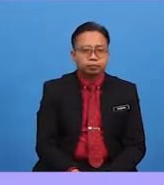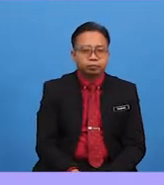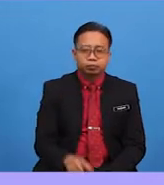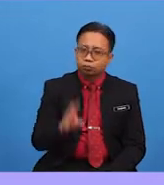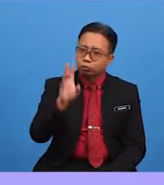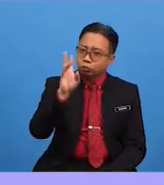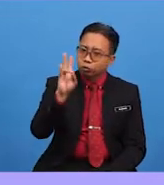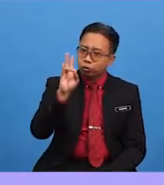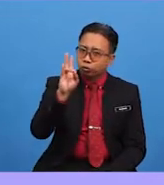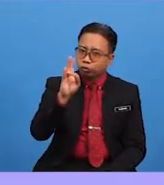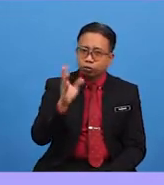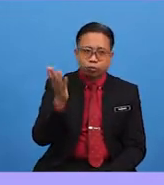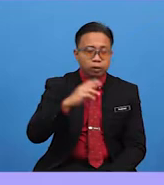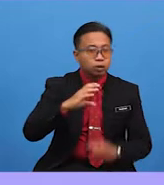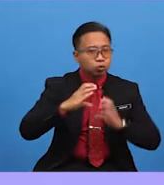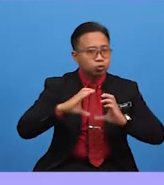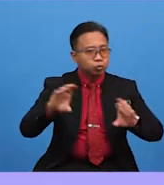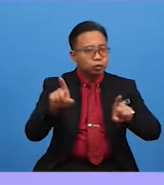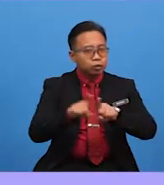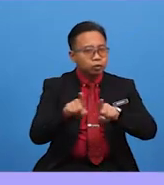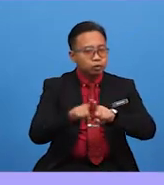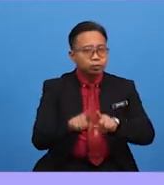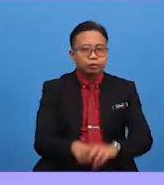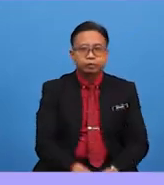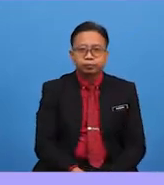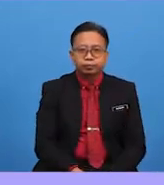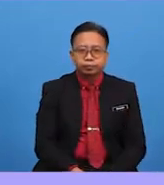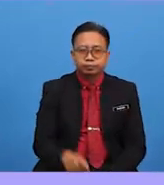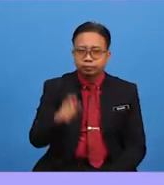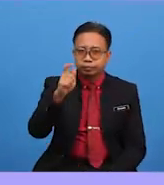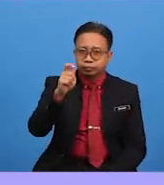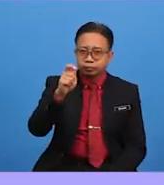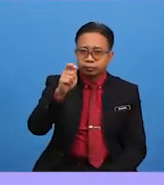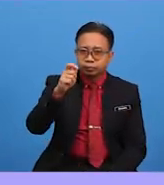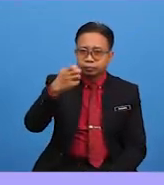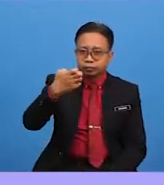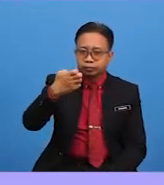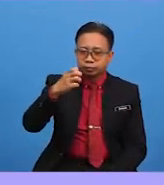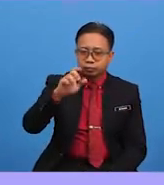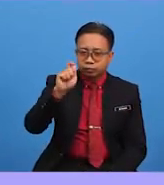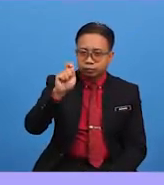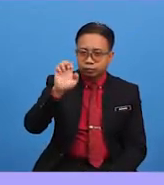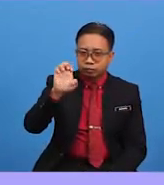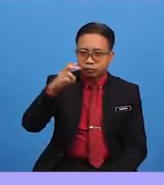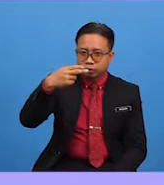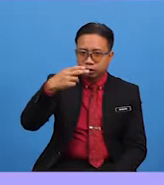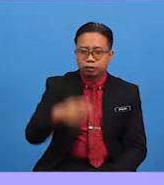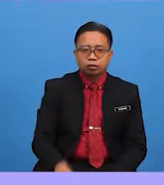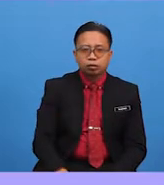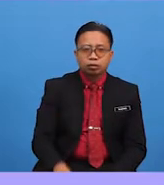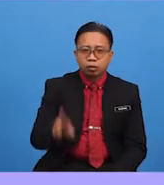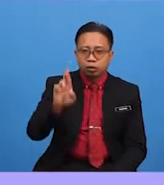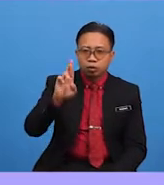Yang ketujuh, mari kita cuba sama-sama. Tih, ru,